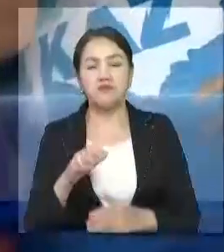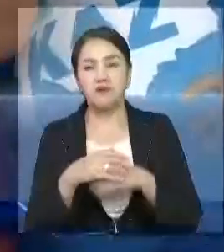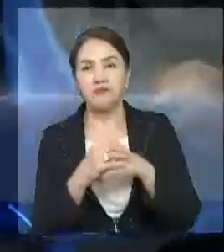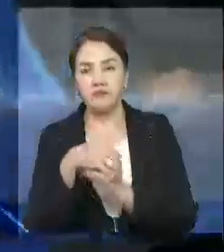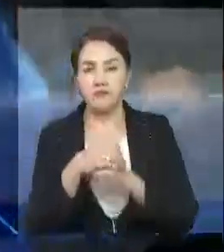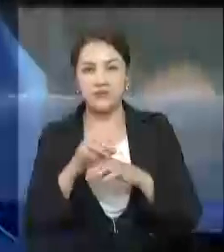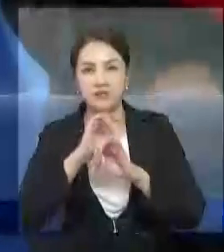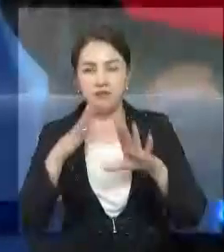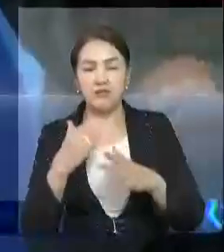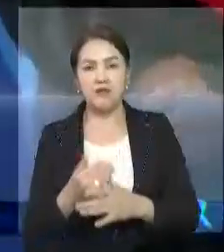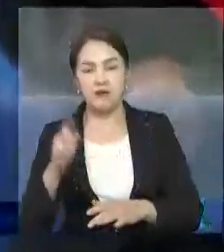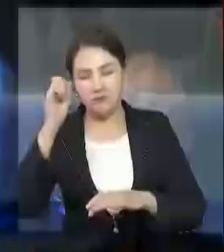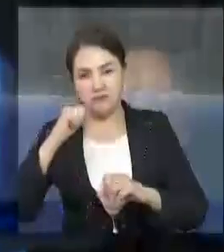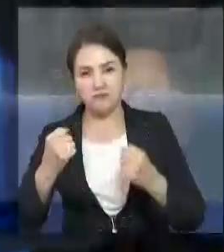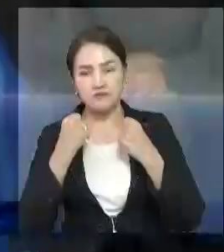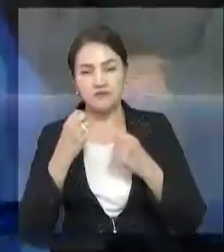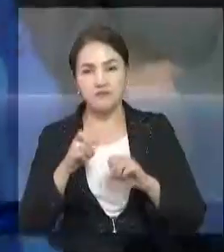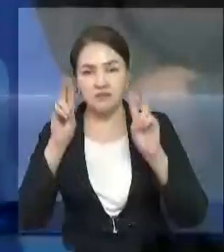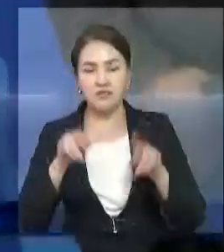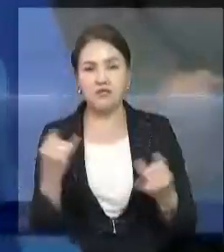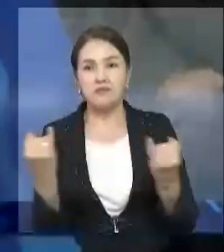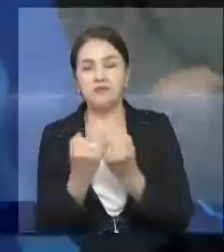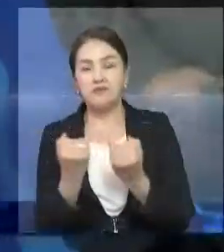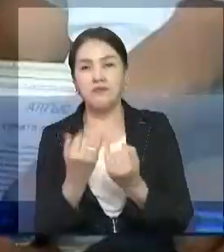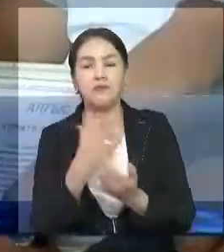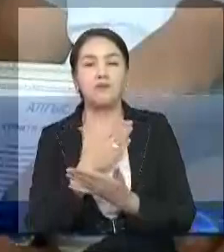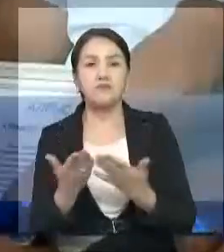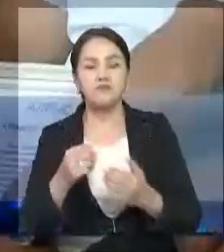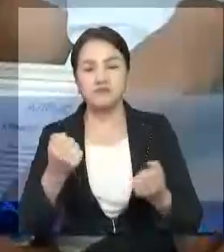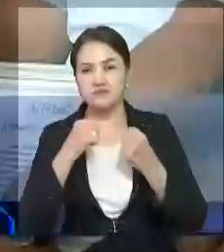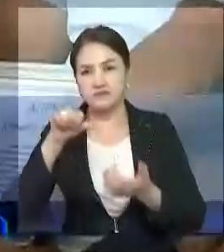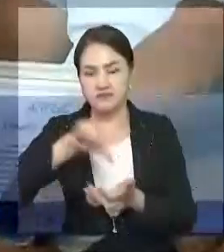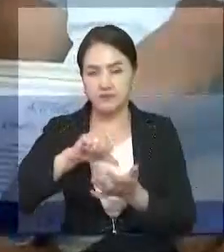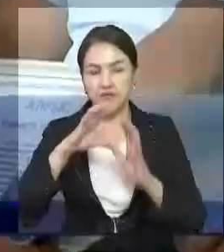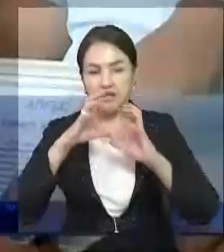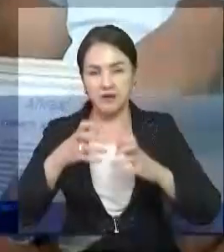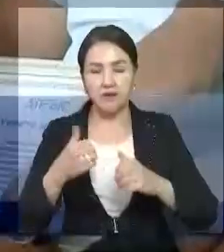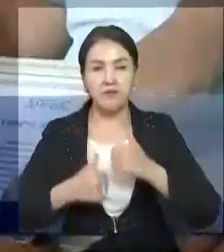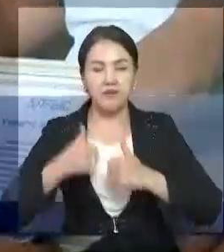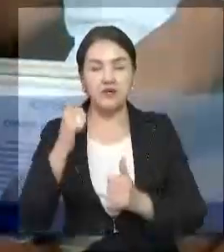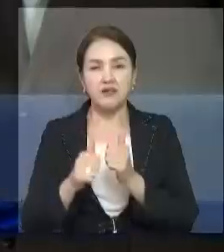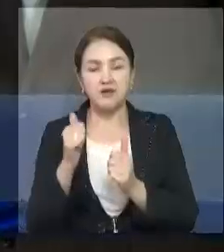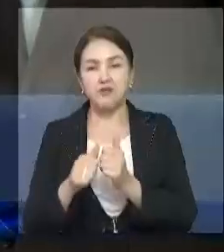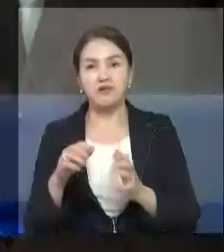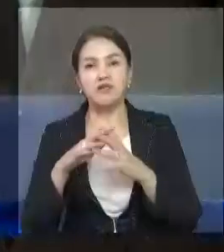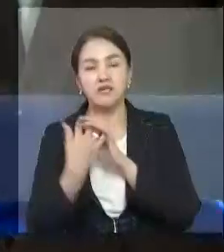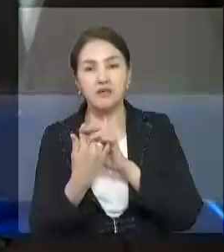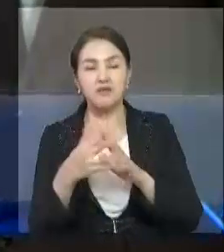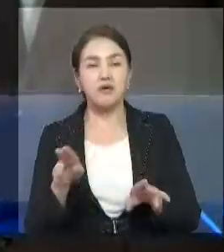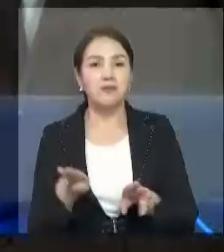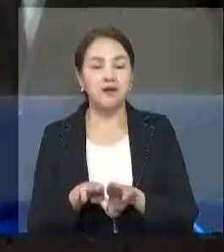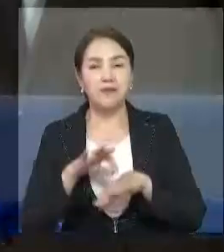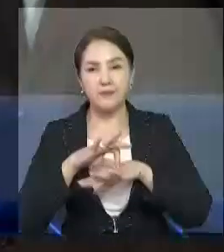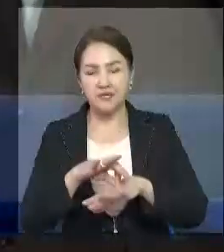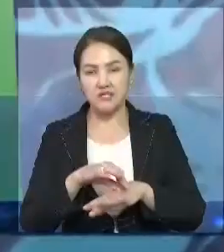борьбы, известные в стране спортсмены в качестве специальных гостей. Те отметили, что спортсмены, выступающие на мировых соревнованиях, чаще всего происходят из села. И поэтому